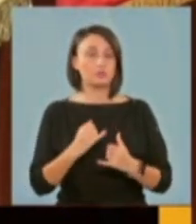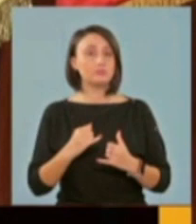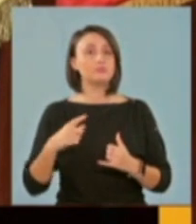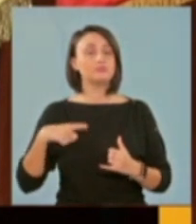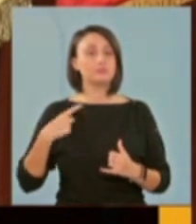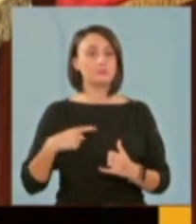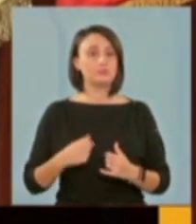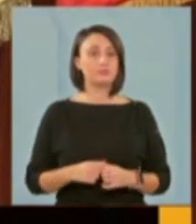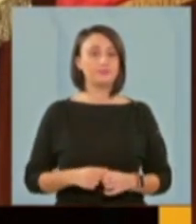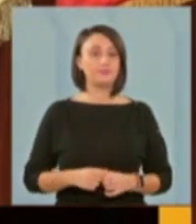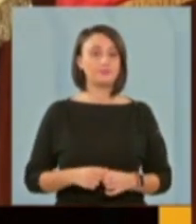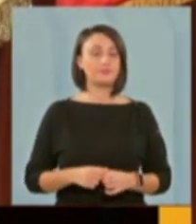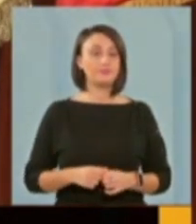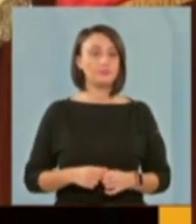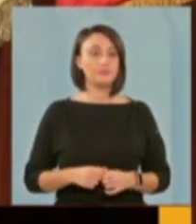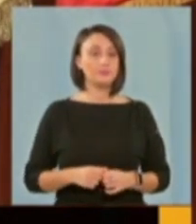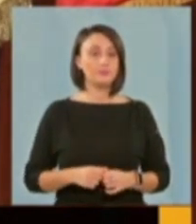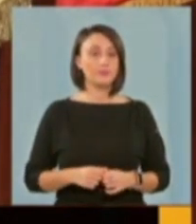sunt